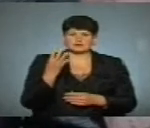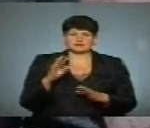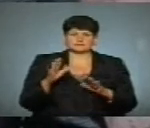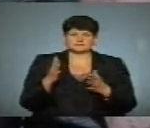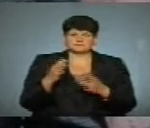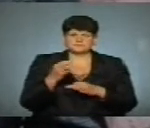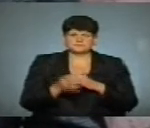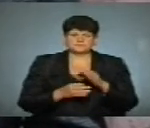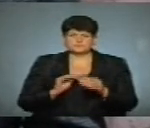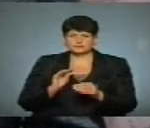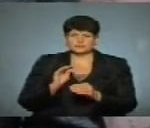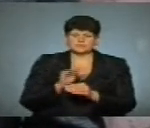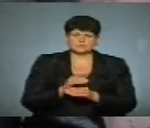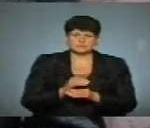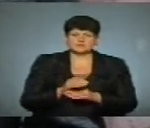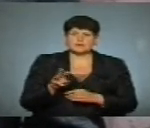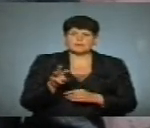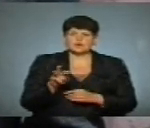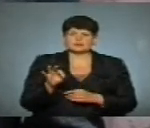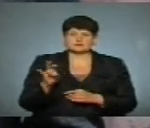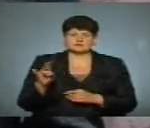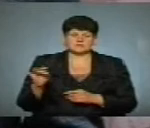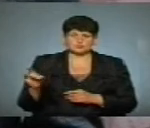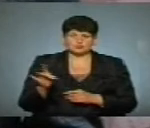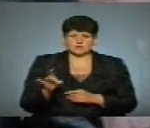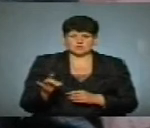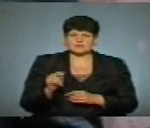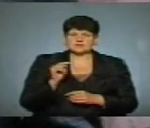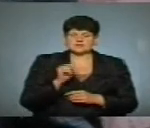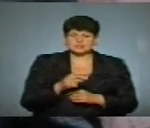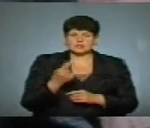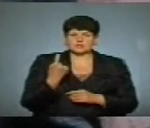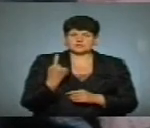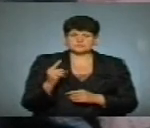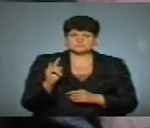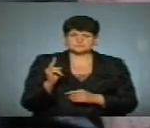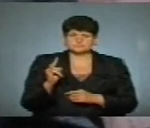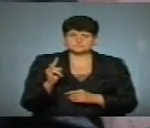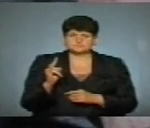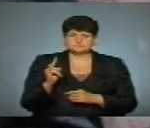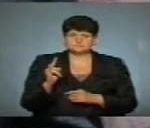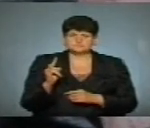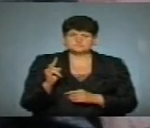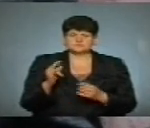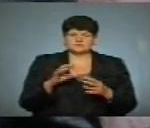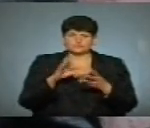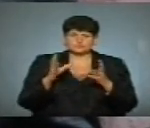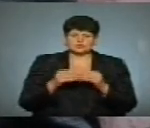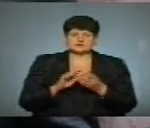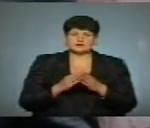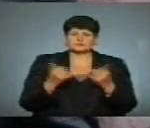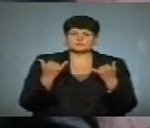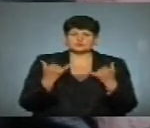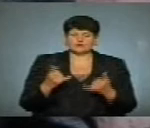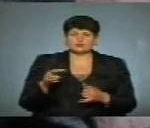за добу додавалося в Монастириському районі, з них одна дитина. Всього станом на сьогодні